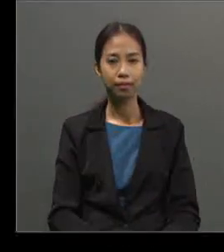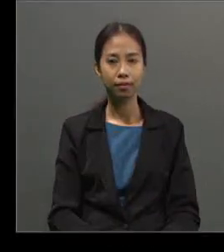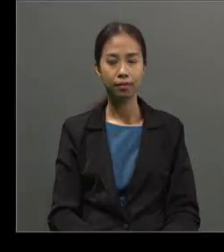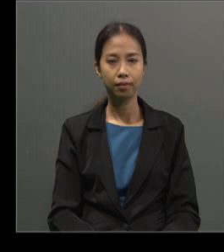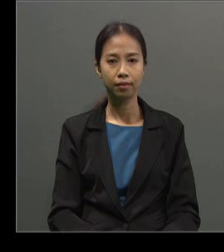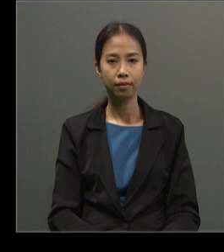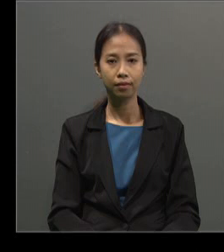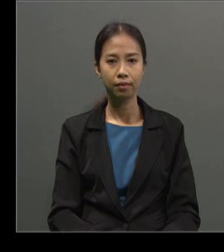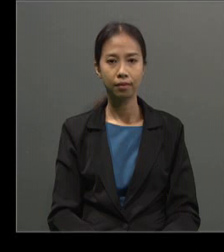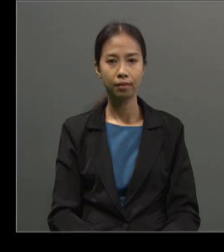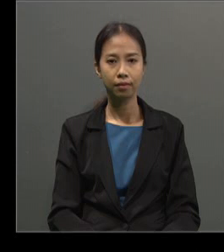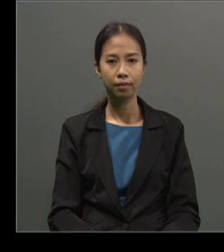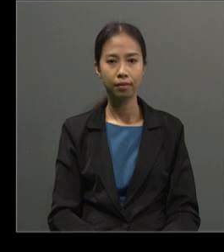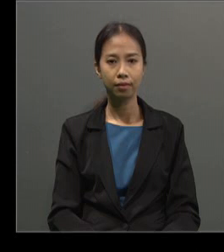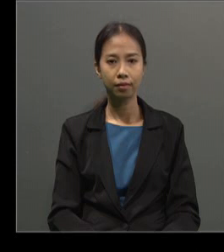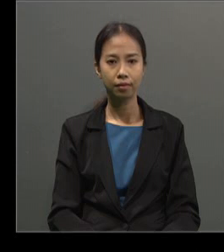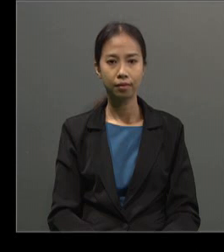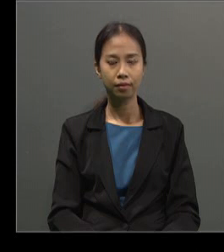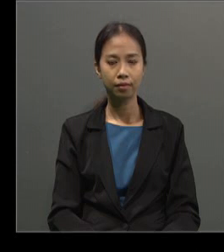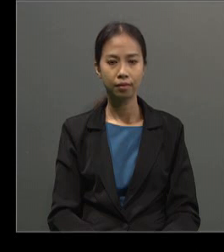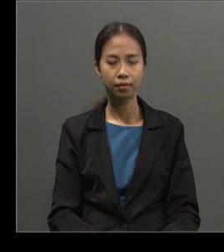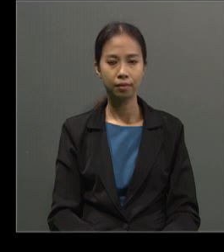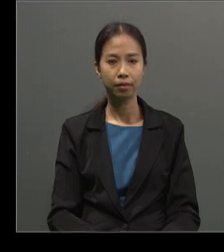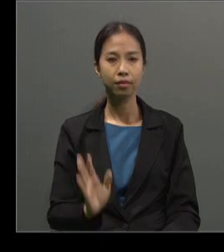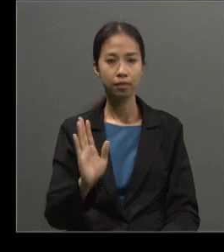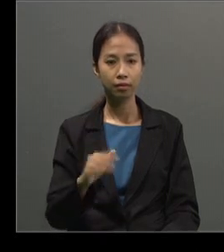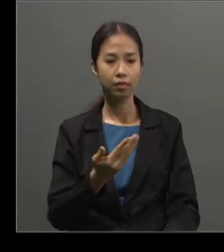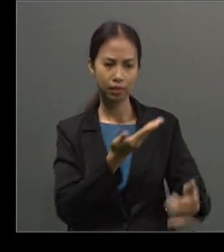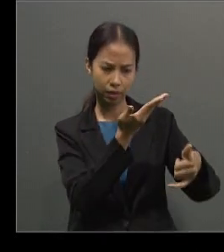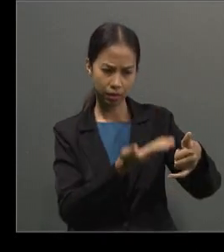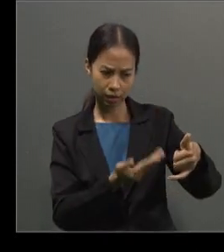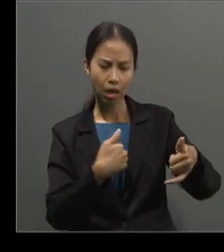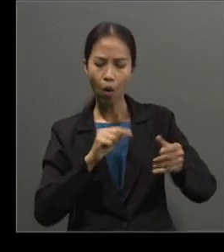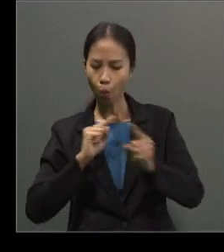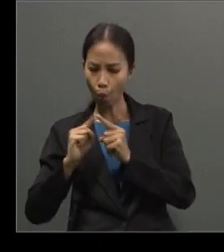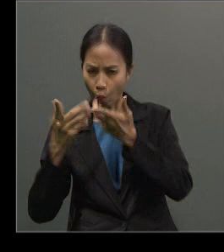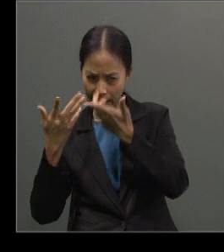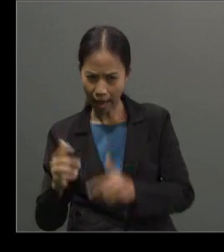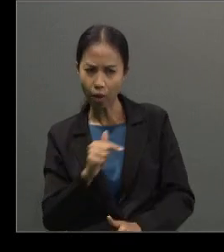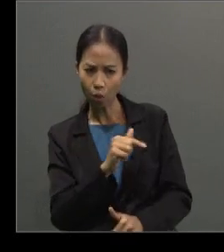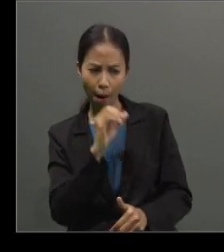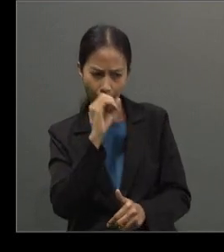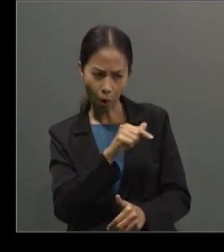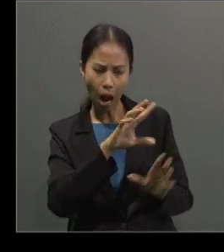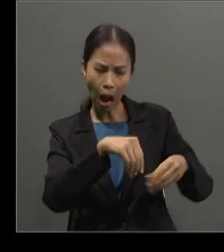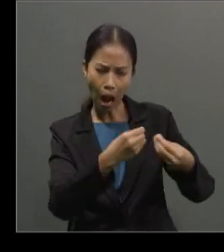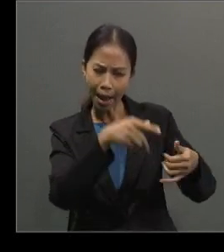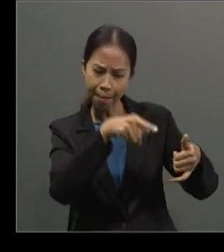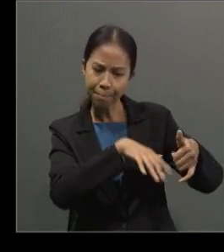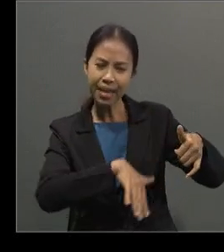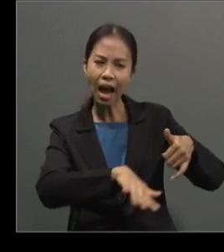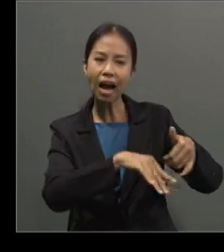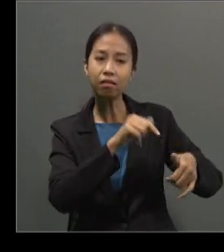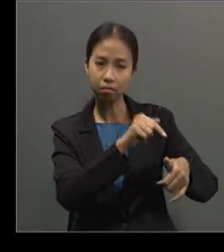เมื่อกี้ทางที่คุณเอกคุยกับทางคณะก็ว่าการณัฐวุฒิเป็นพยานได้ไหมไม่ต้องมาดำเนินคดีกับน้องก็ได้ไหมเพราะว่าน้องเขา